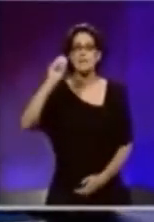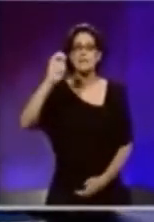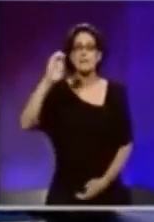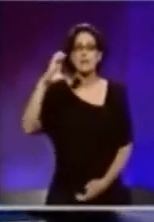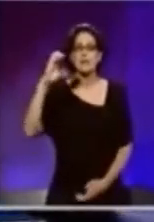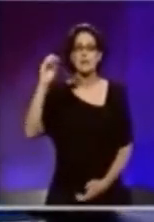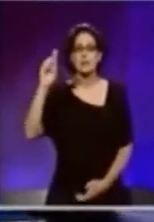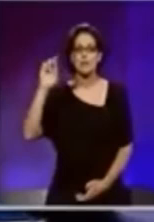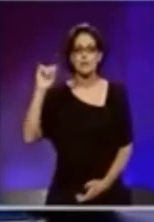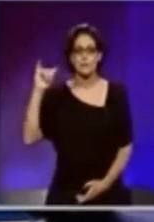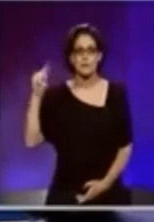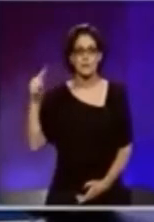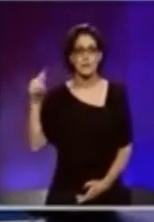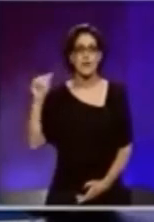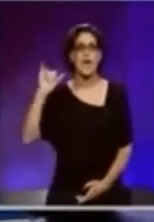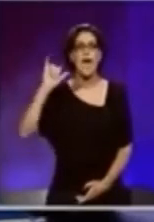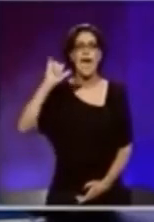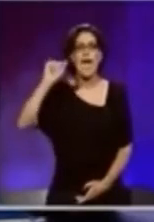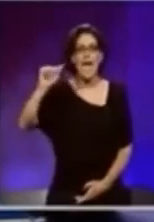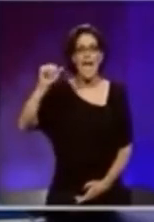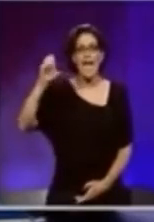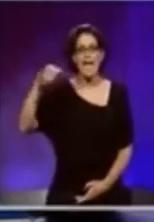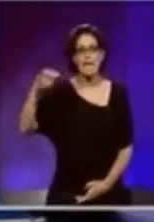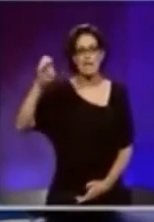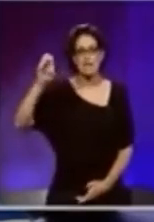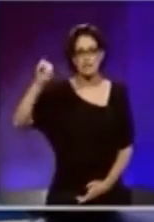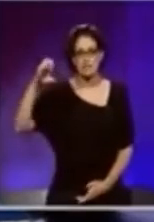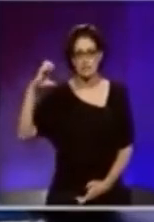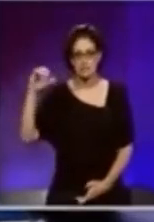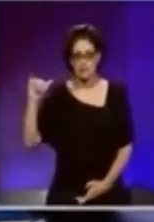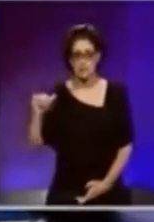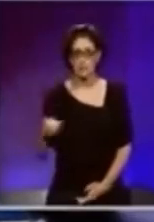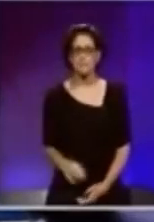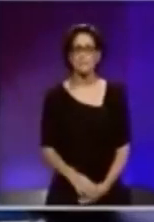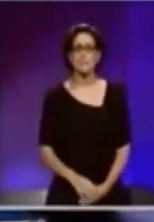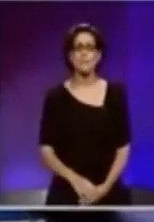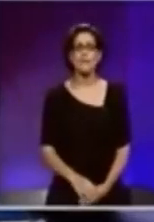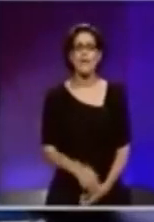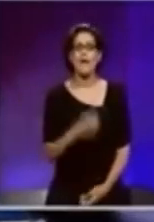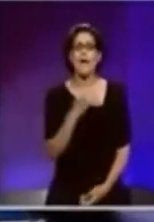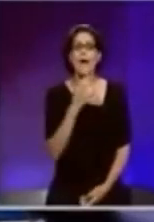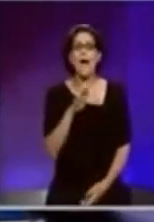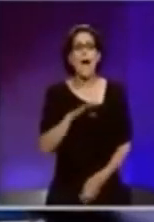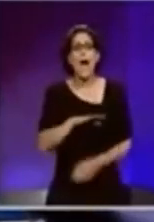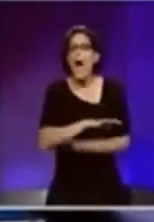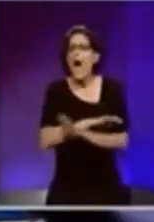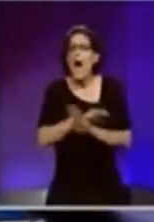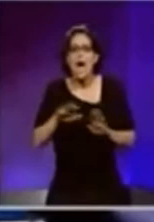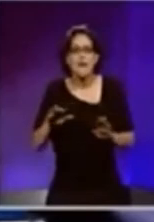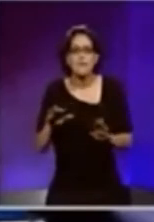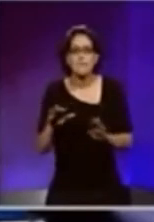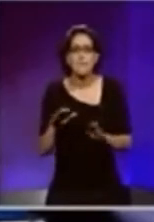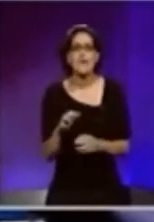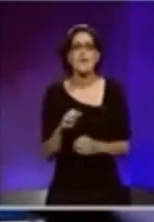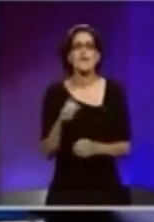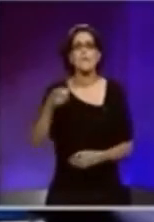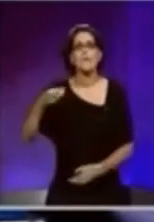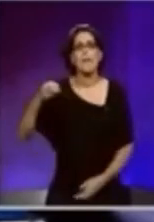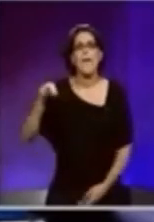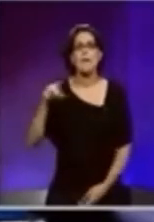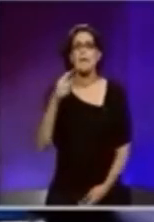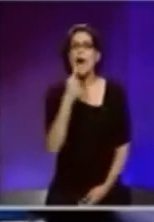ma kellux diversi pajizi l-erba deputati laburisti fil-parlament europew ħat minnum ma vvota fawur il-wistleblowing